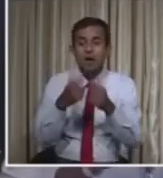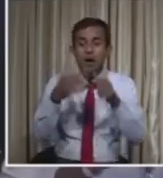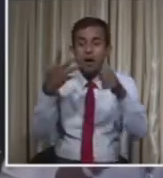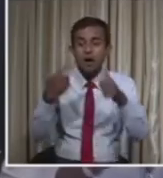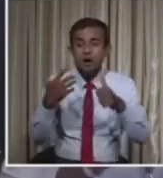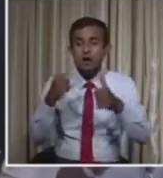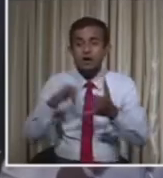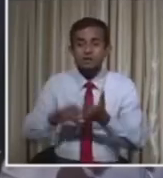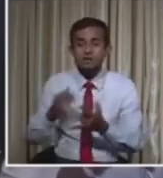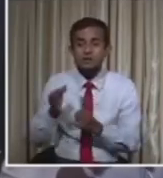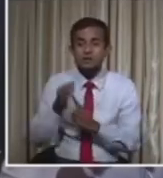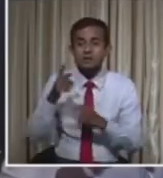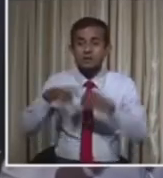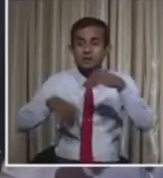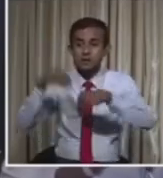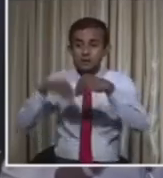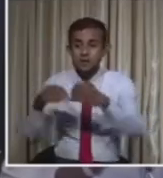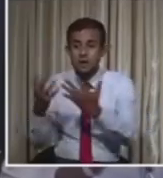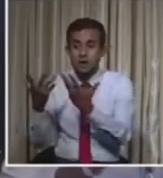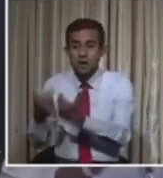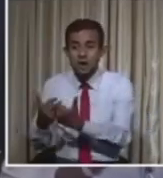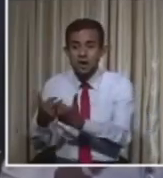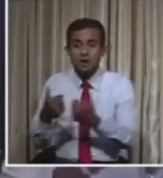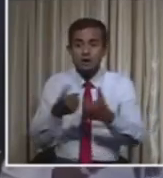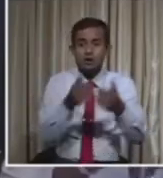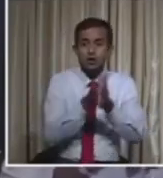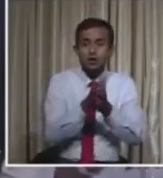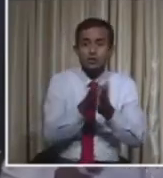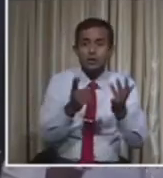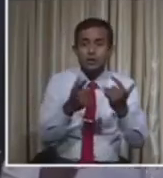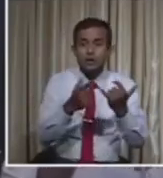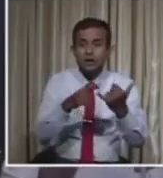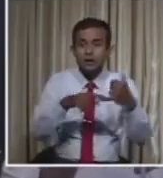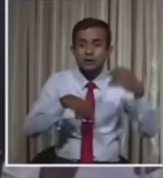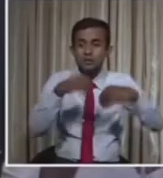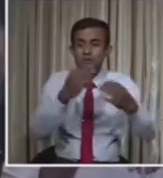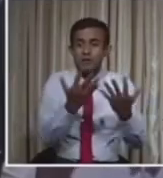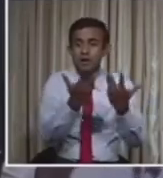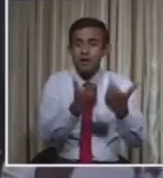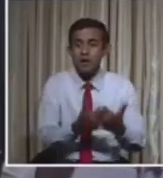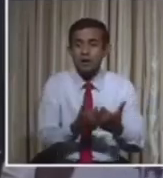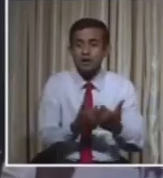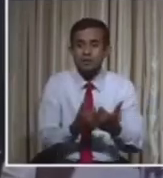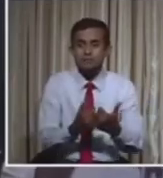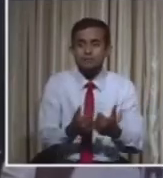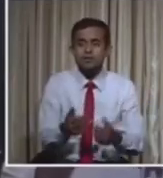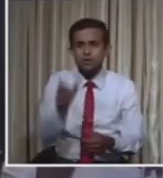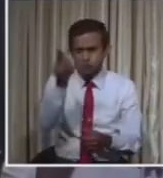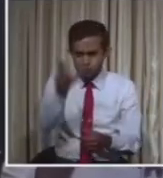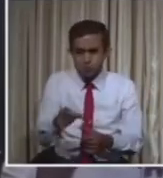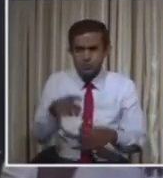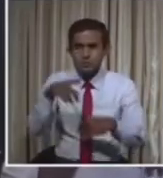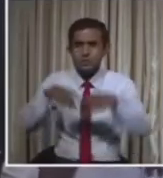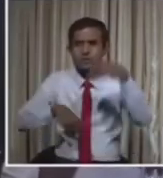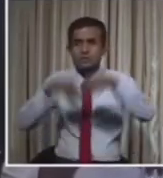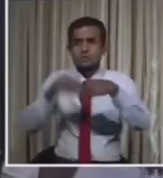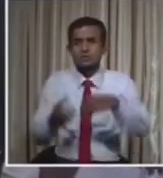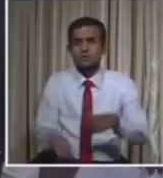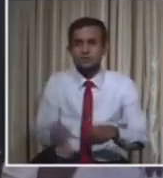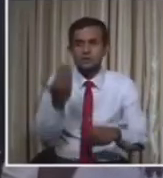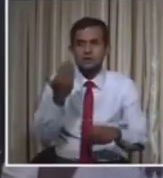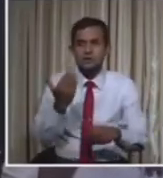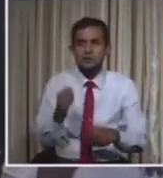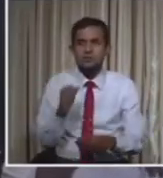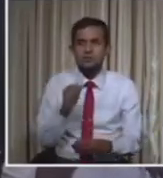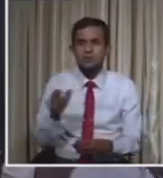රජිත් ප්‍රේමදාස ගත්තු ජන්ද සංඛ්‍යාවයි තමුන්නාංශේ ගත්තු ජන්ද සංඛ්‍යාවයි. 2010 තමුන්නාංශේ ඉල්ලන්න. මේ